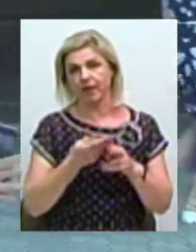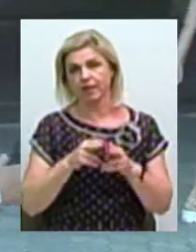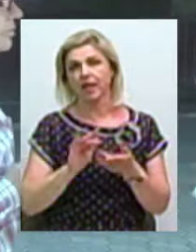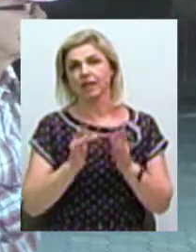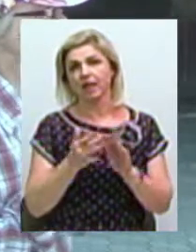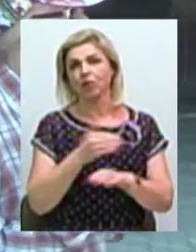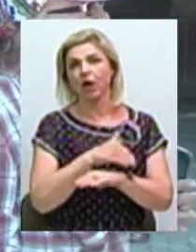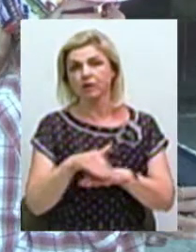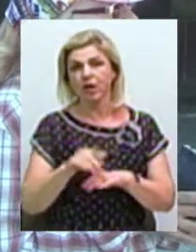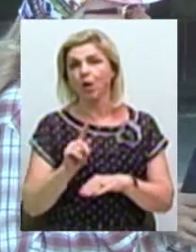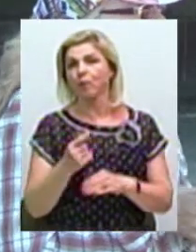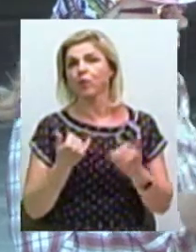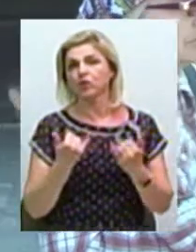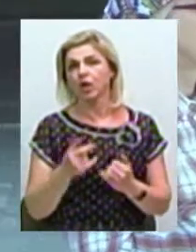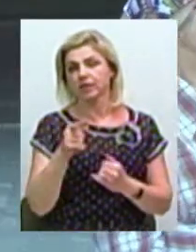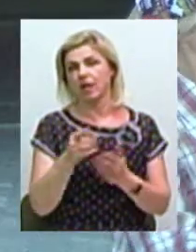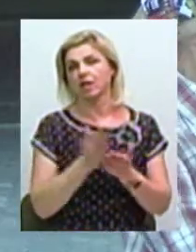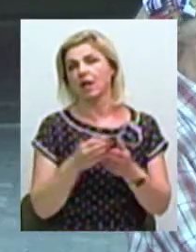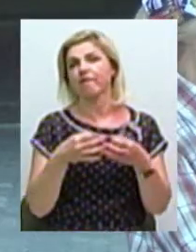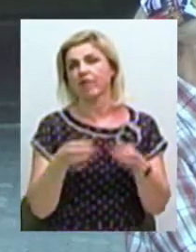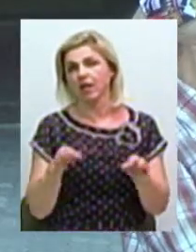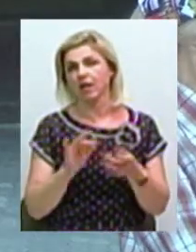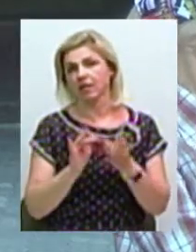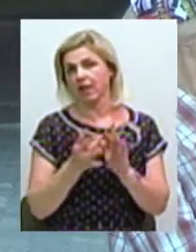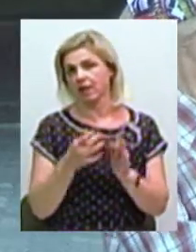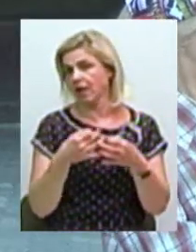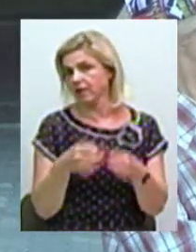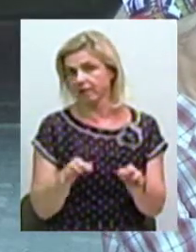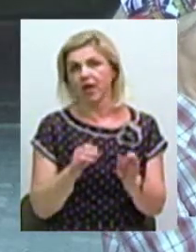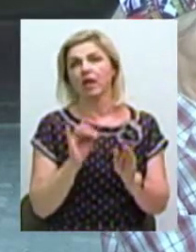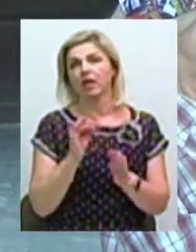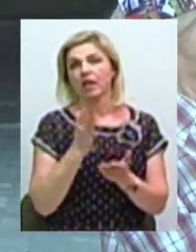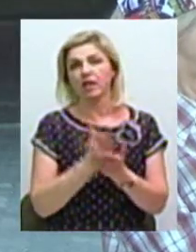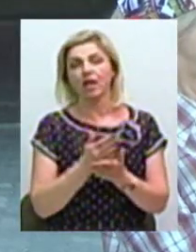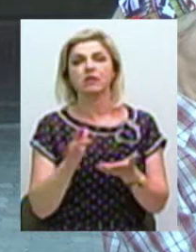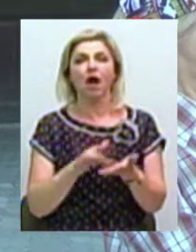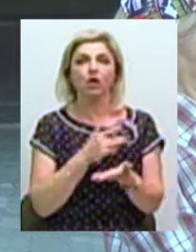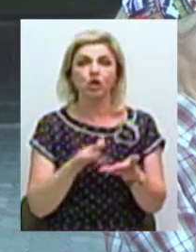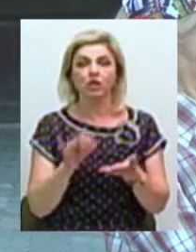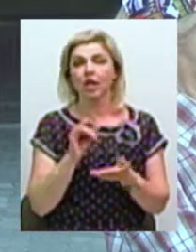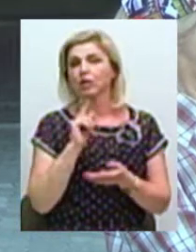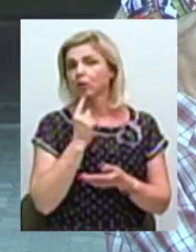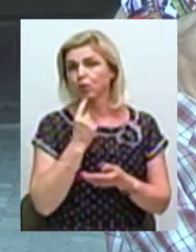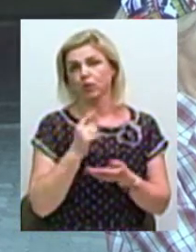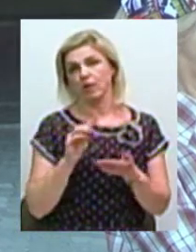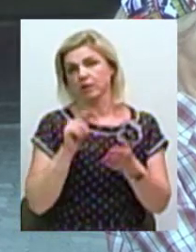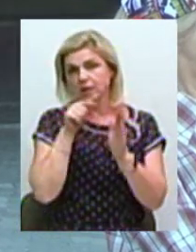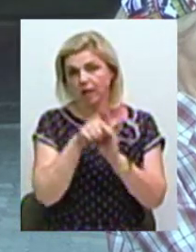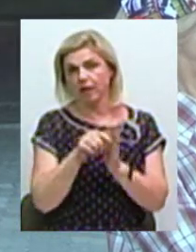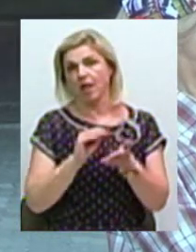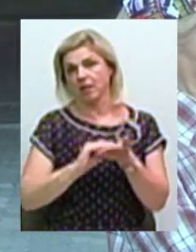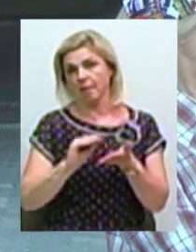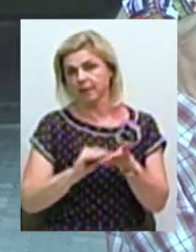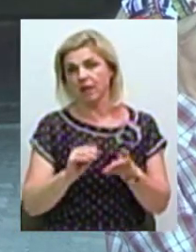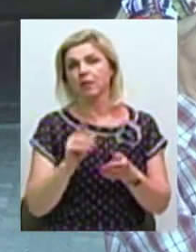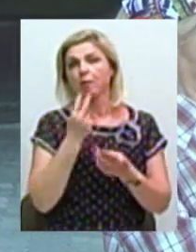інтернет-адрес. Тому що зараз вільний доступ, у всіх є доступ до інтернету. У всіх є гаджети і нескладно знайти, набрати, подивитися, що це,